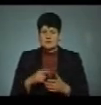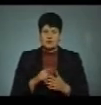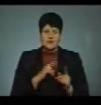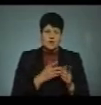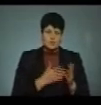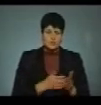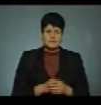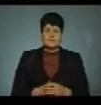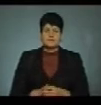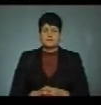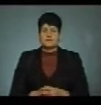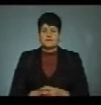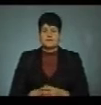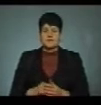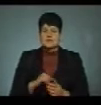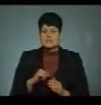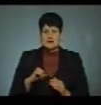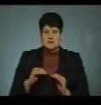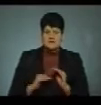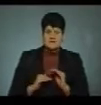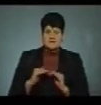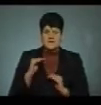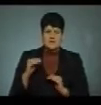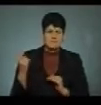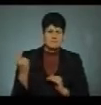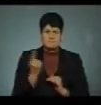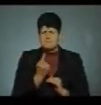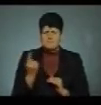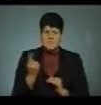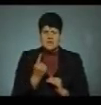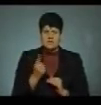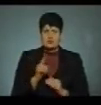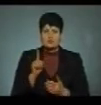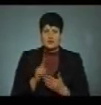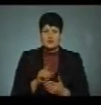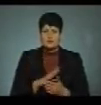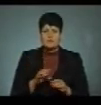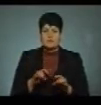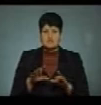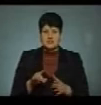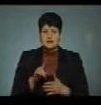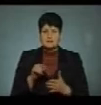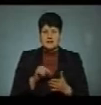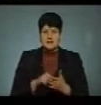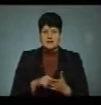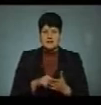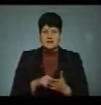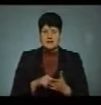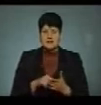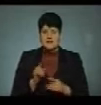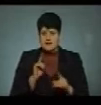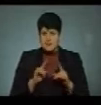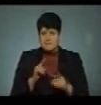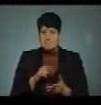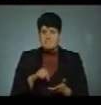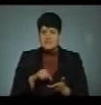І найвищий показник, найперше, що повинна би була вирішувати міська влада, знову ж таки, згідно нашого опитування,